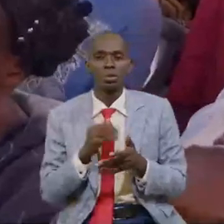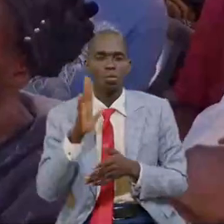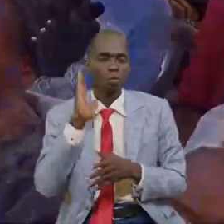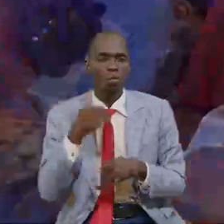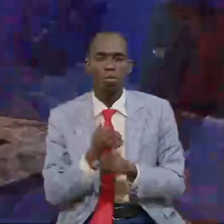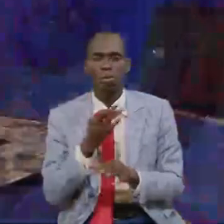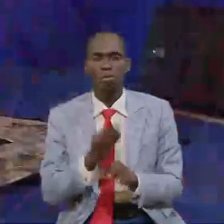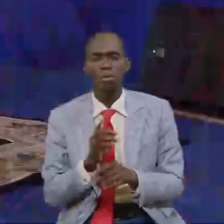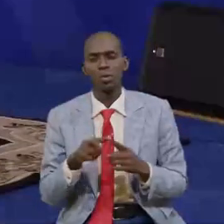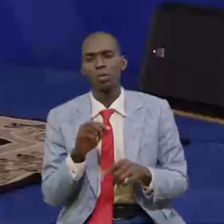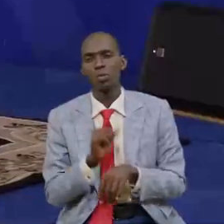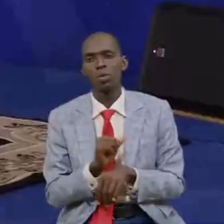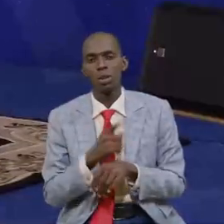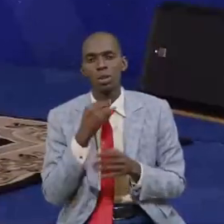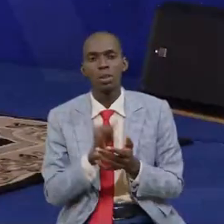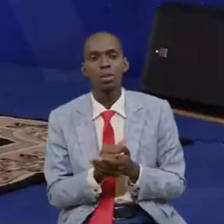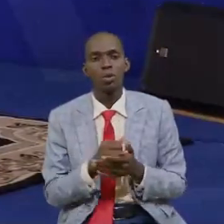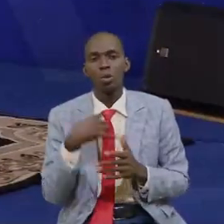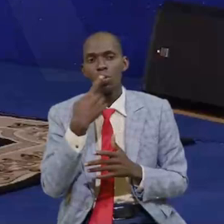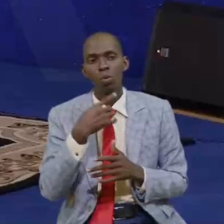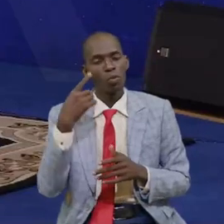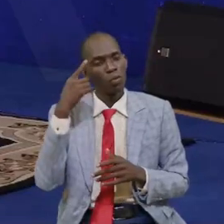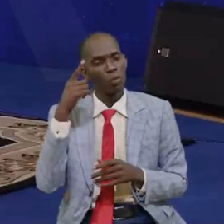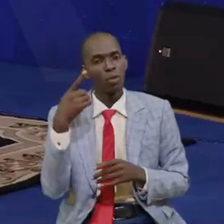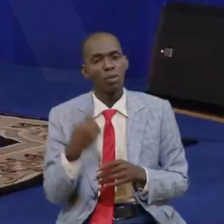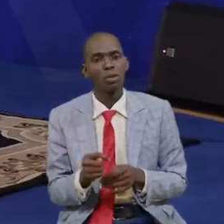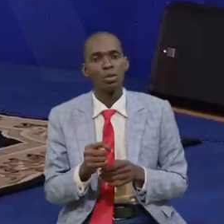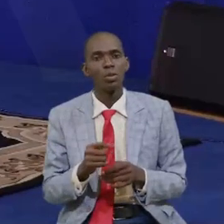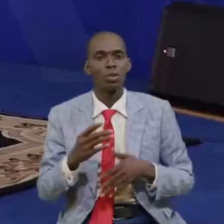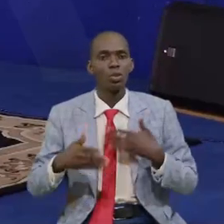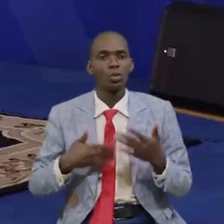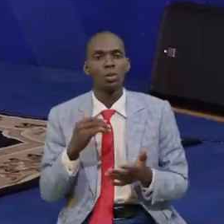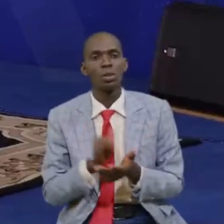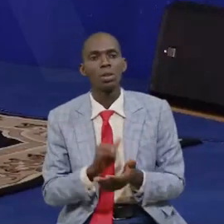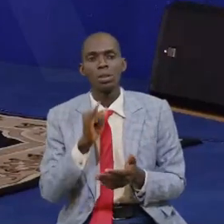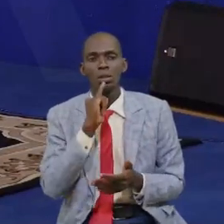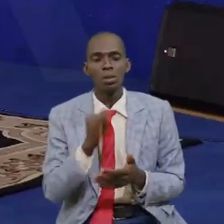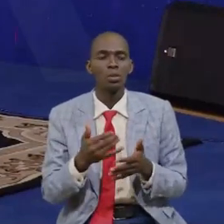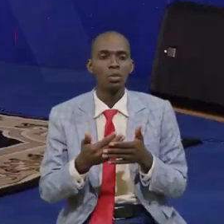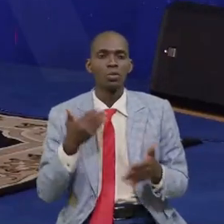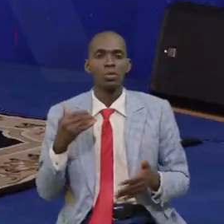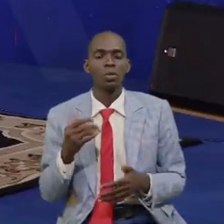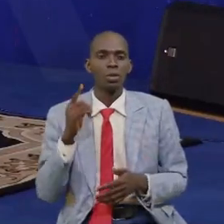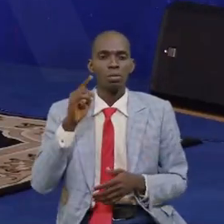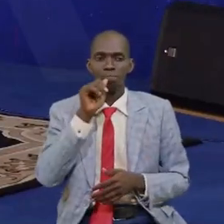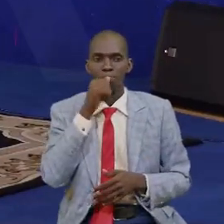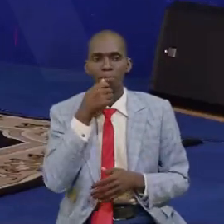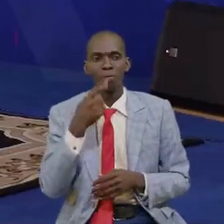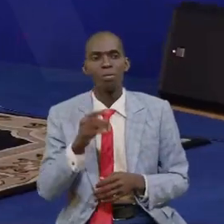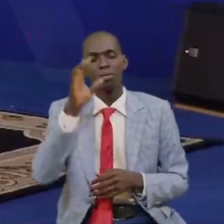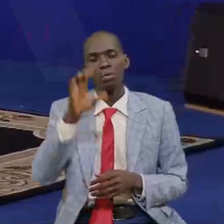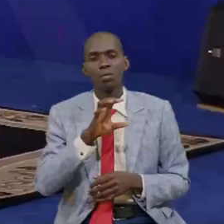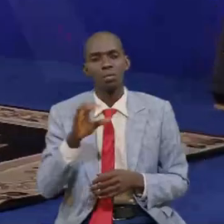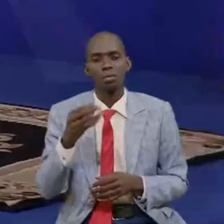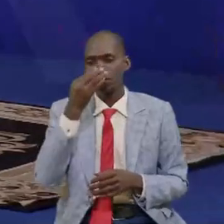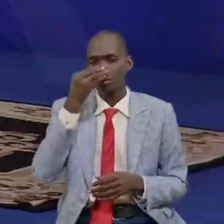Et il dit, qui en vue de la joie qui lui était réservée a souffert la croix, méprisé l'ignominie